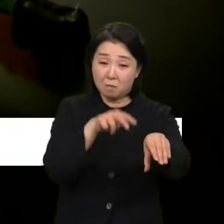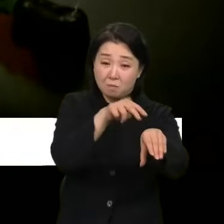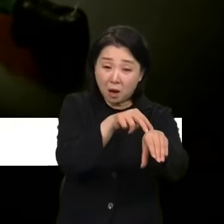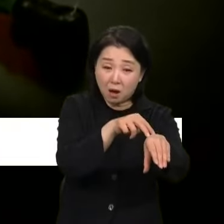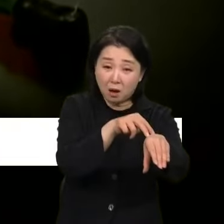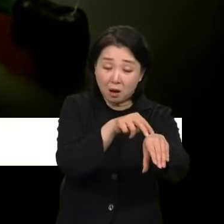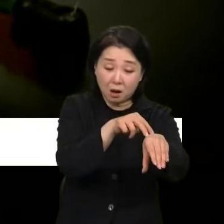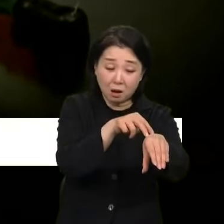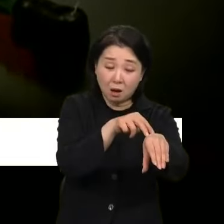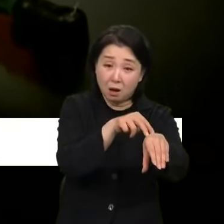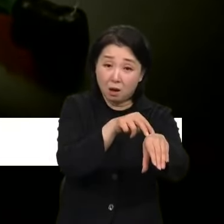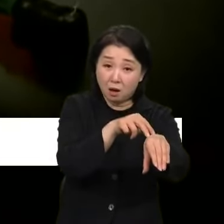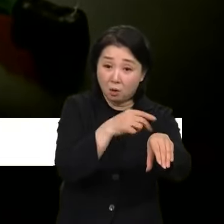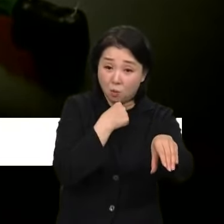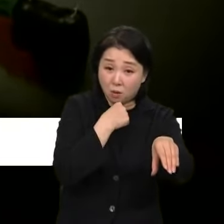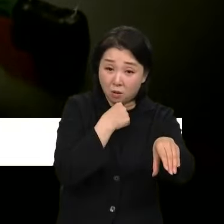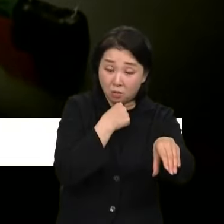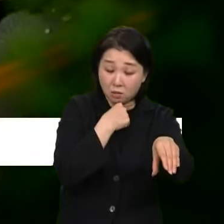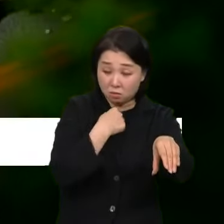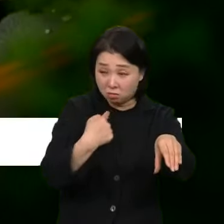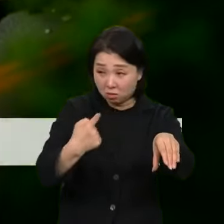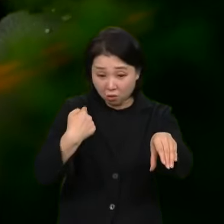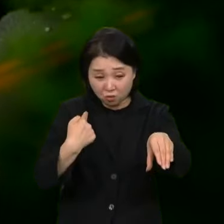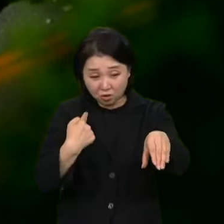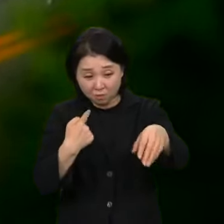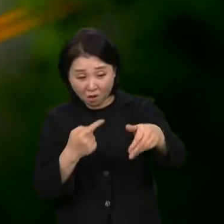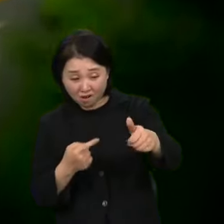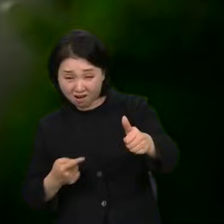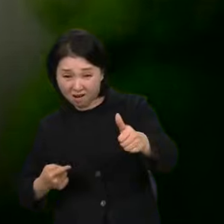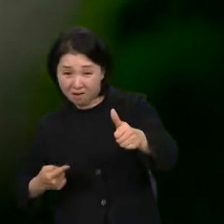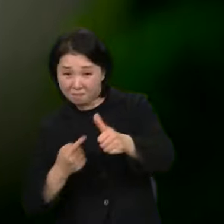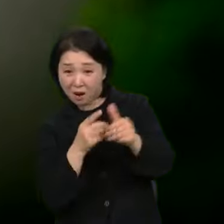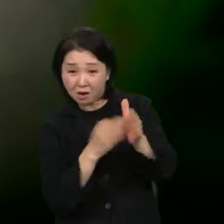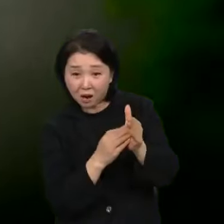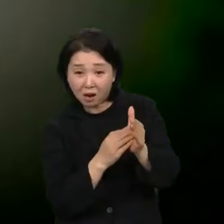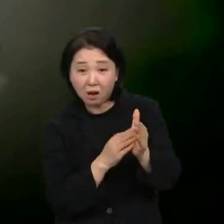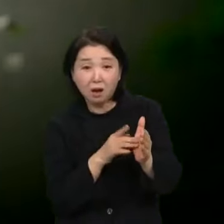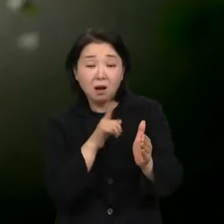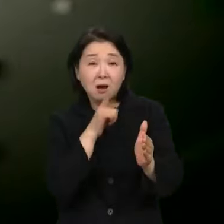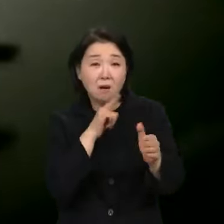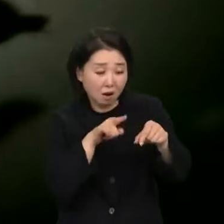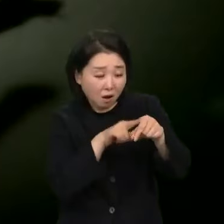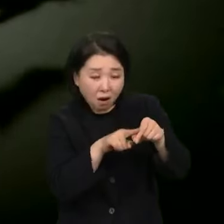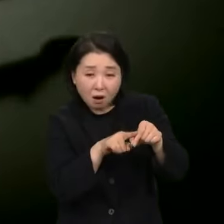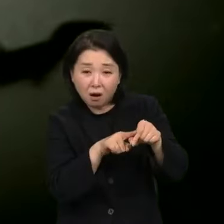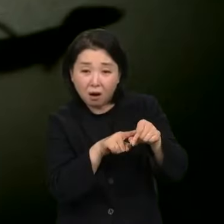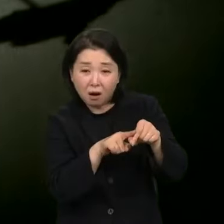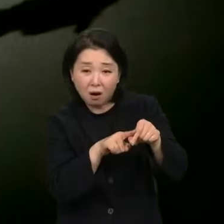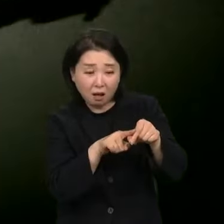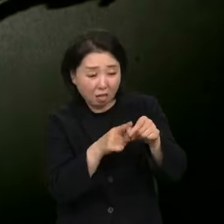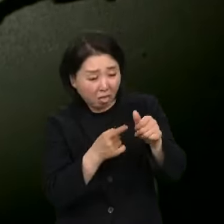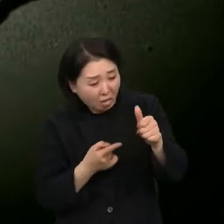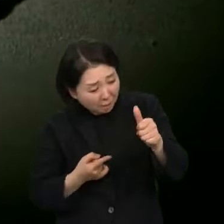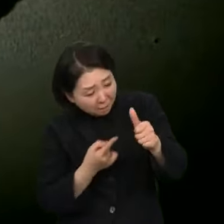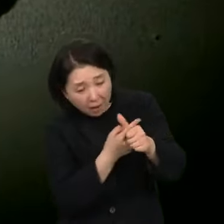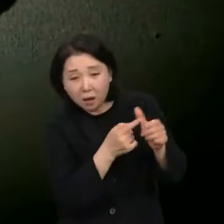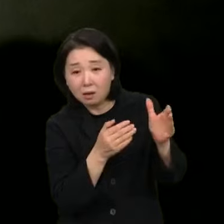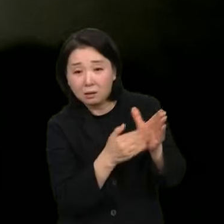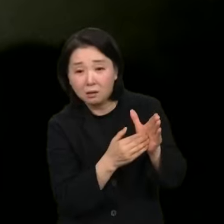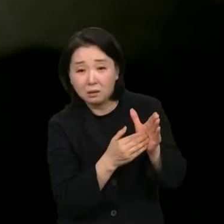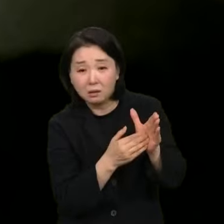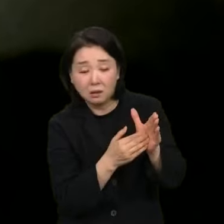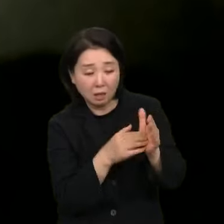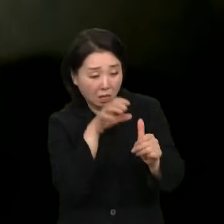가는데 뒤에서 뭐가 들어왔어. 성기와 엉덩이를 대검에 찔렸습니다. 다친 채 한 달을